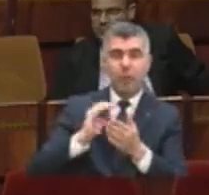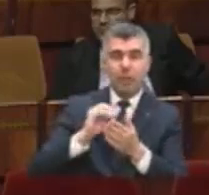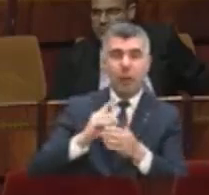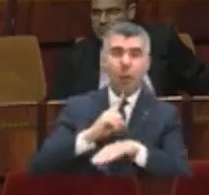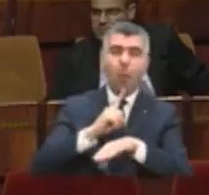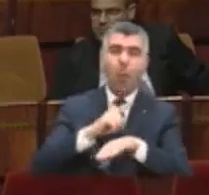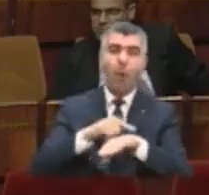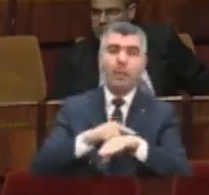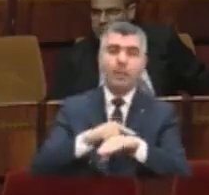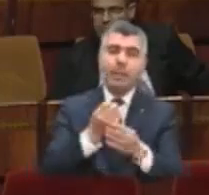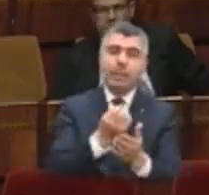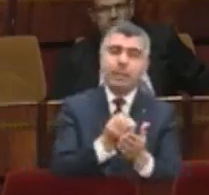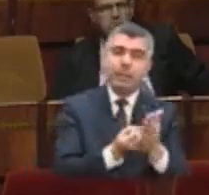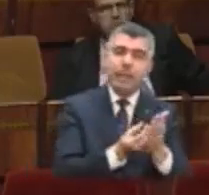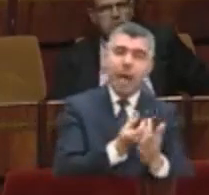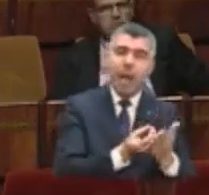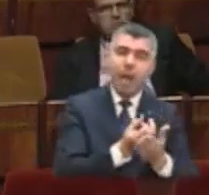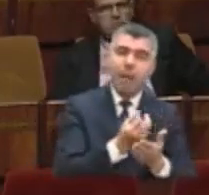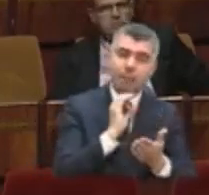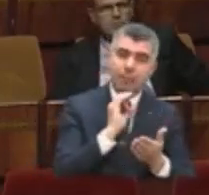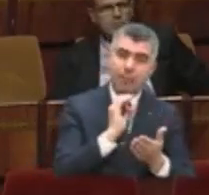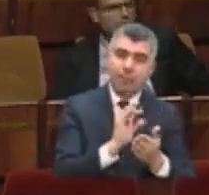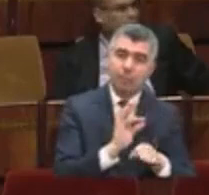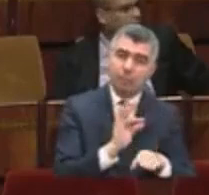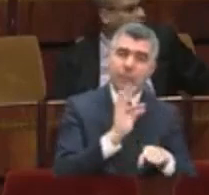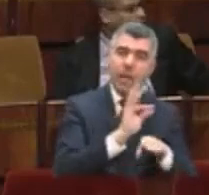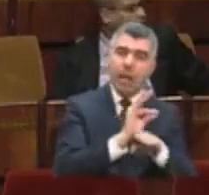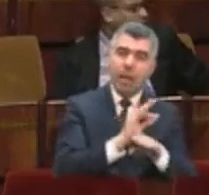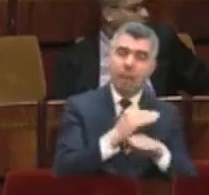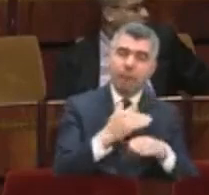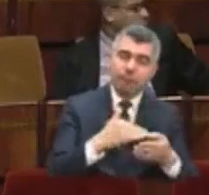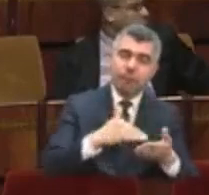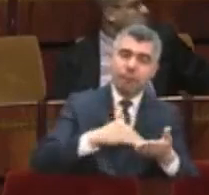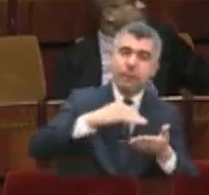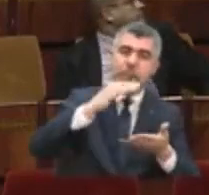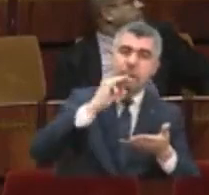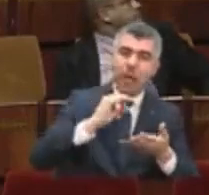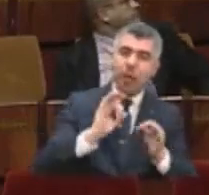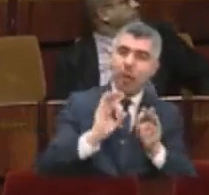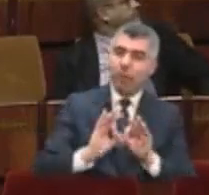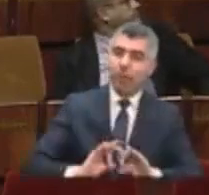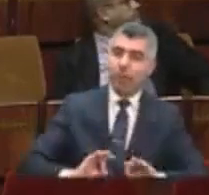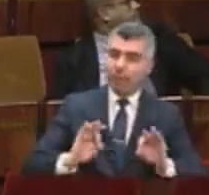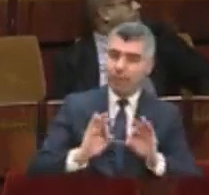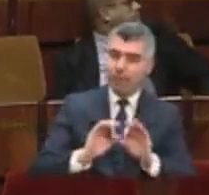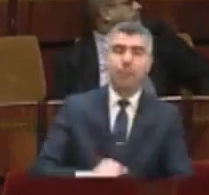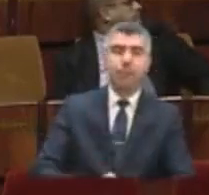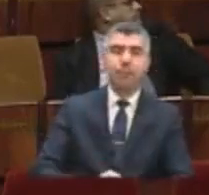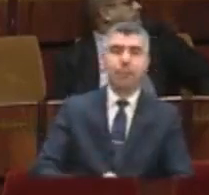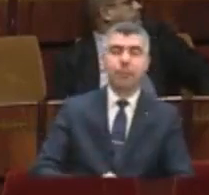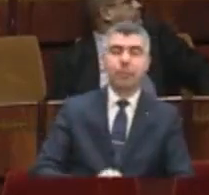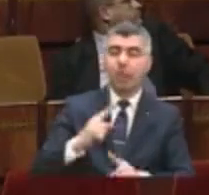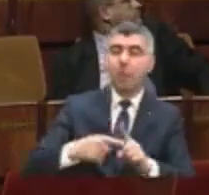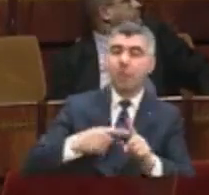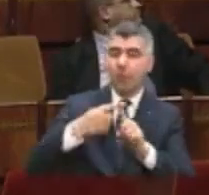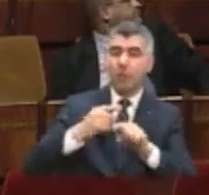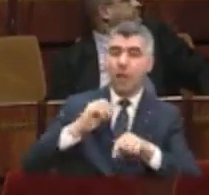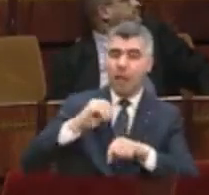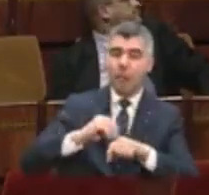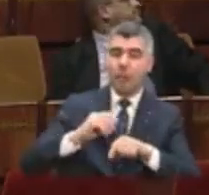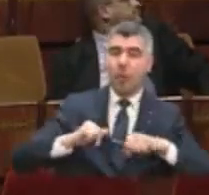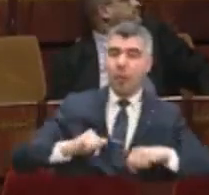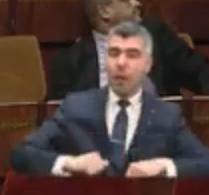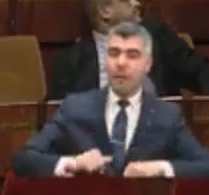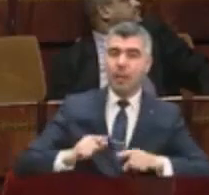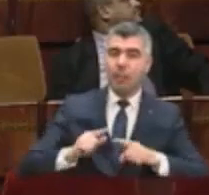الزمنية للقدرات والخصوصيات النمائية للمتعلمين. كذلك السيد الوزير، ضعف